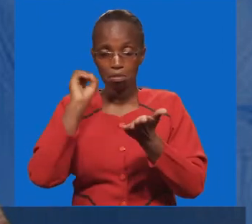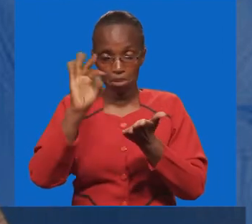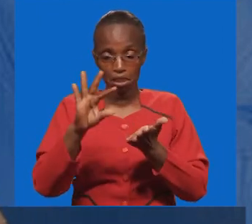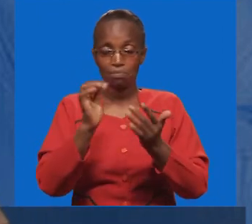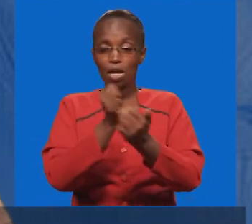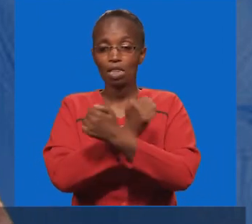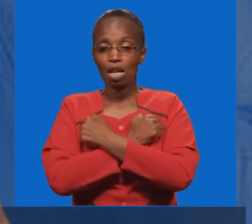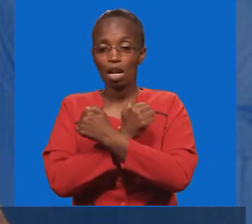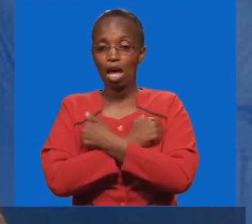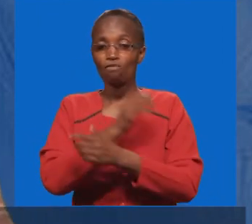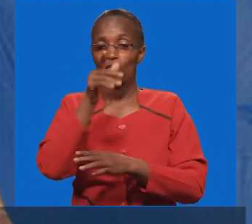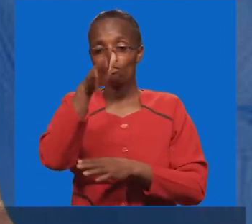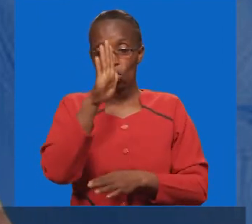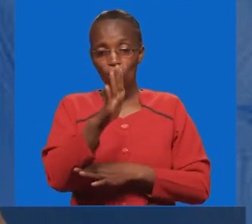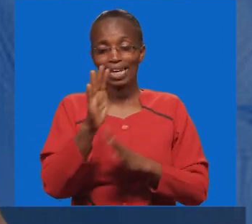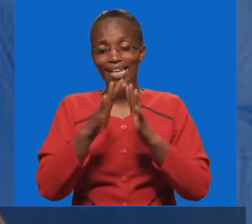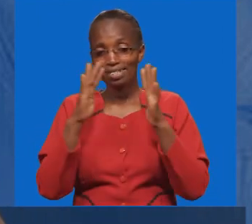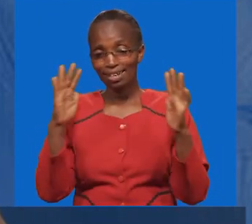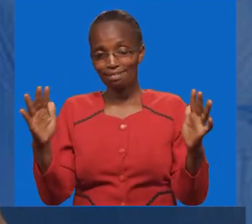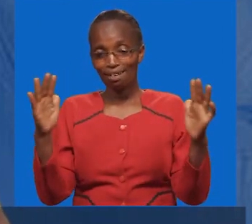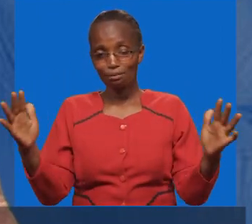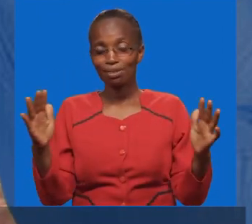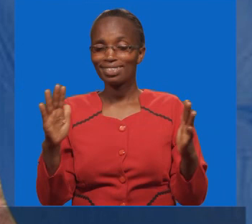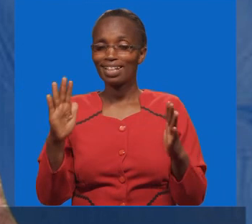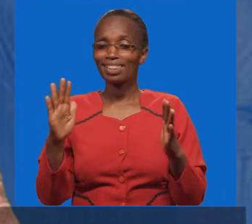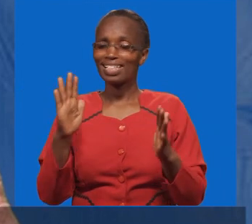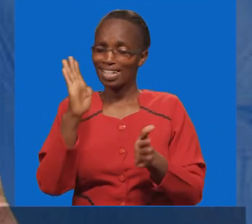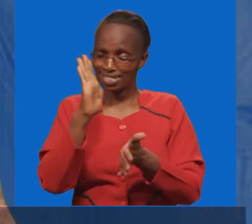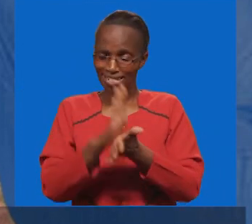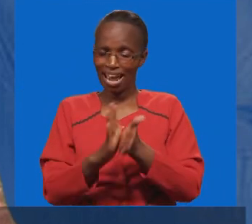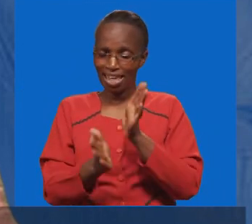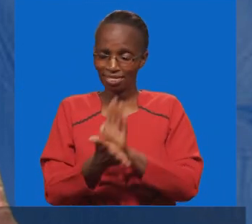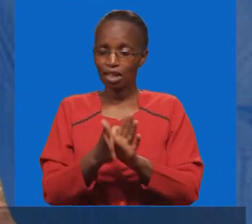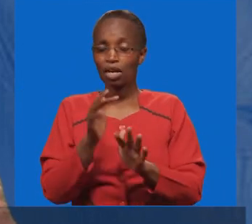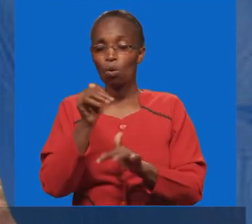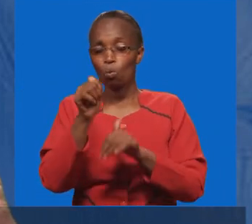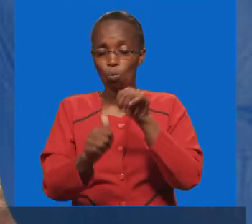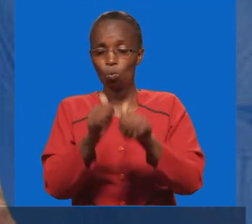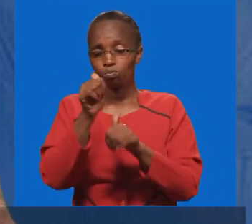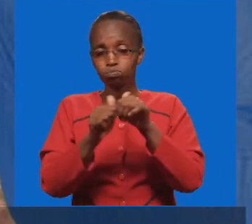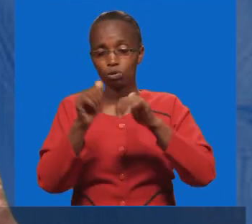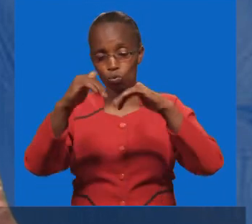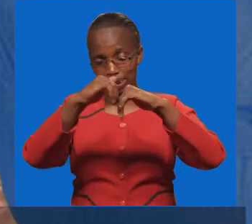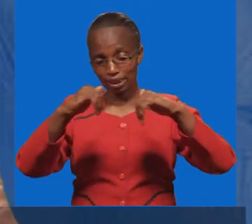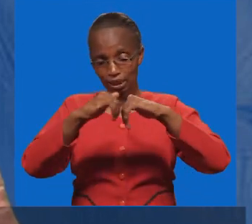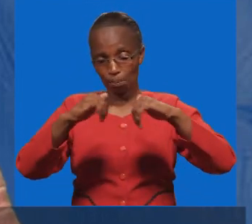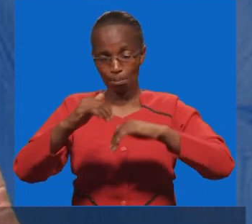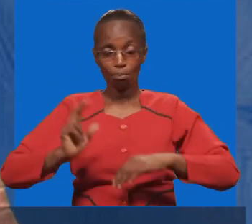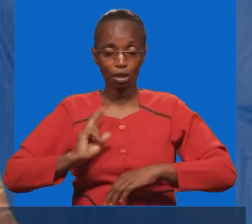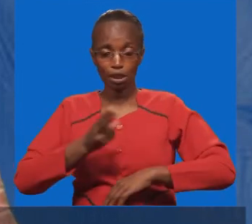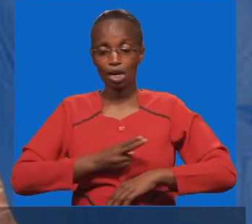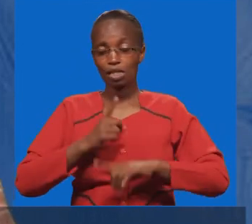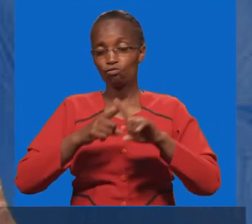wapi, upendo wa Mungu ni mkuu kwetu. Na hakuna kile ambacho kinaweza kututenganisha na